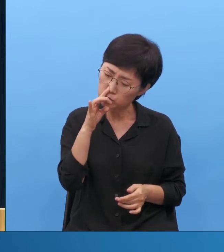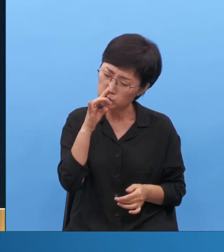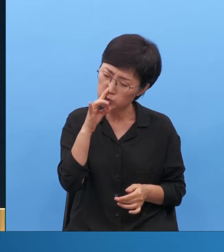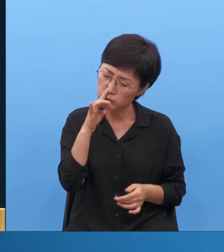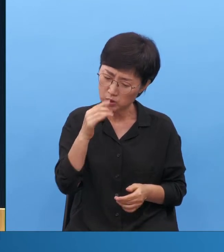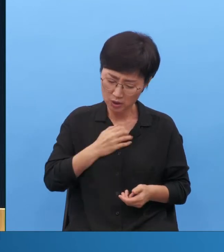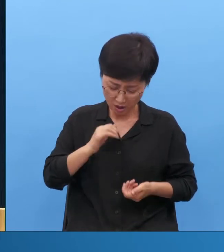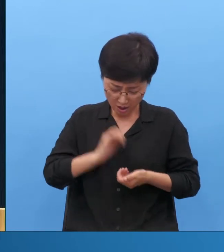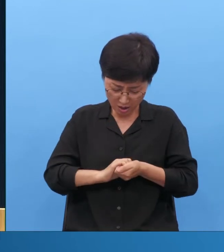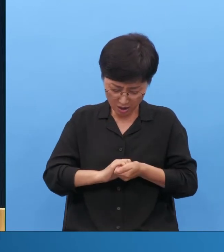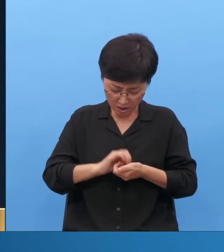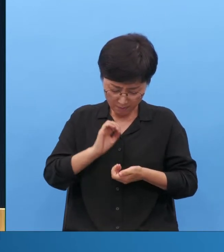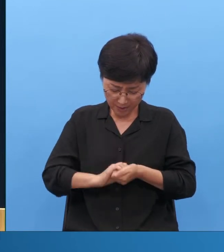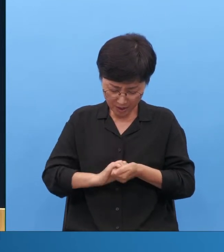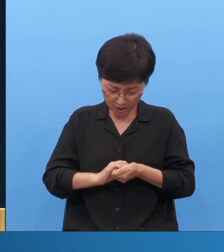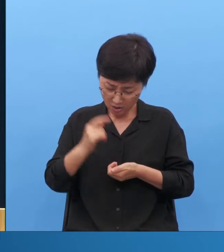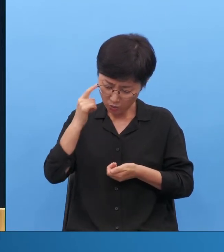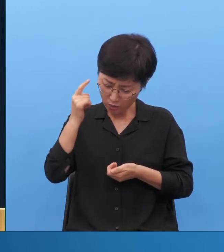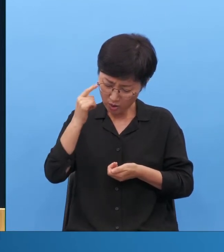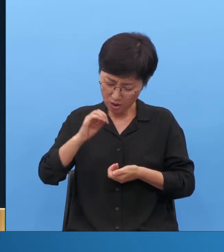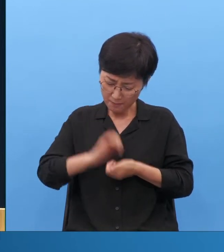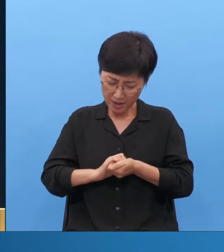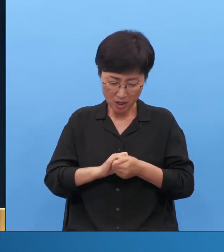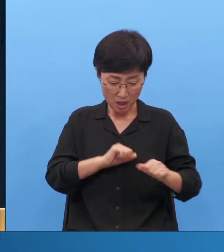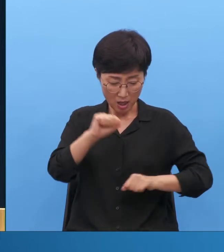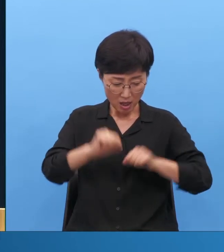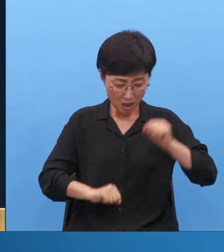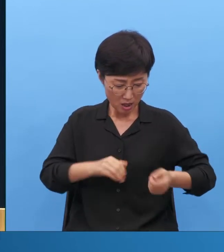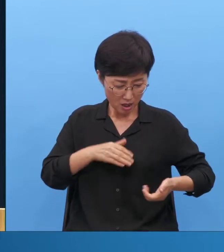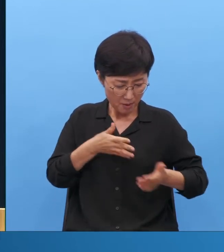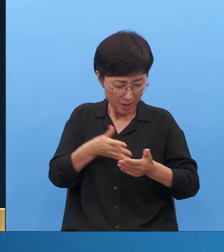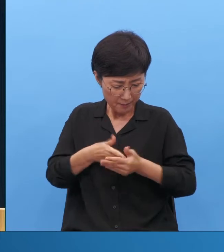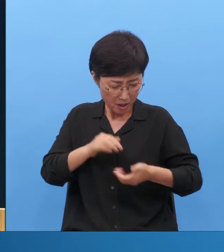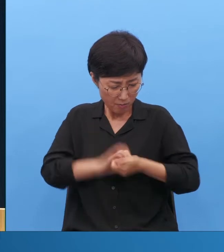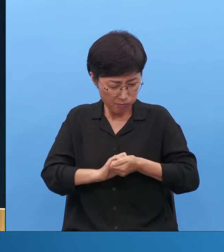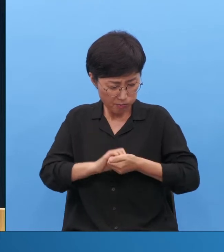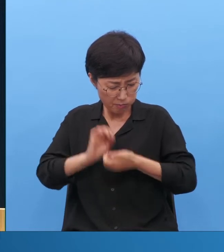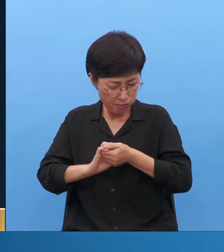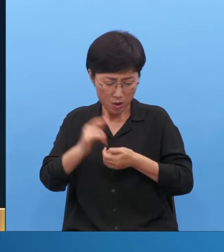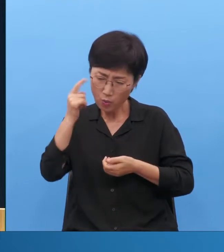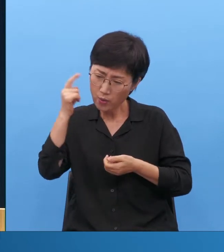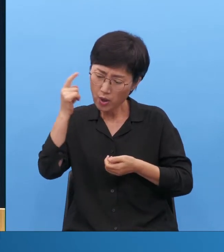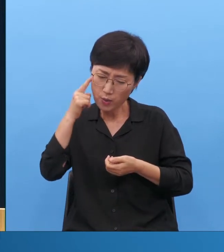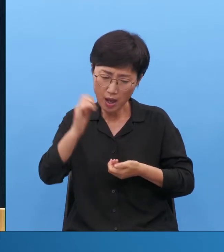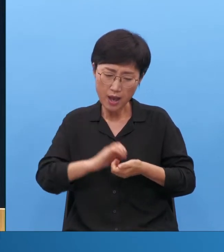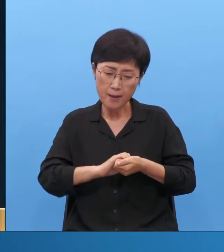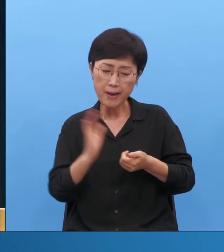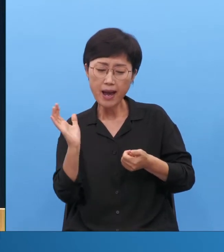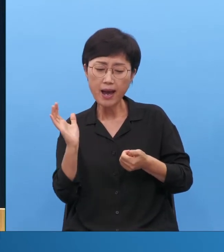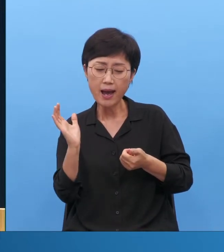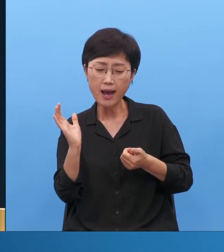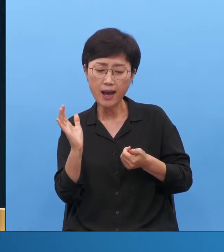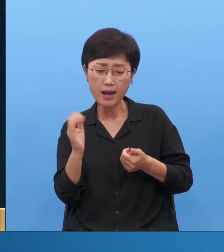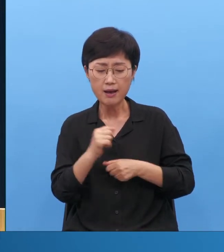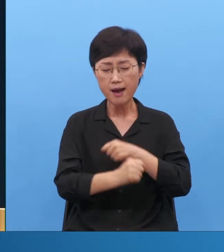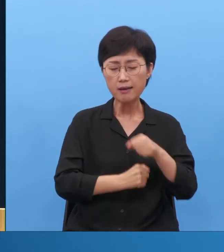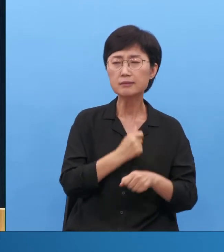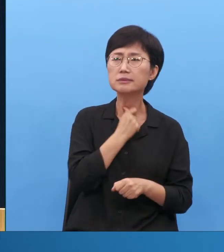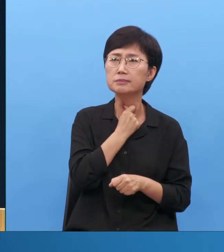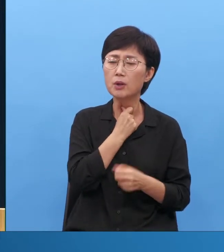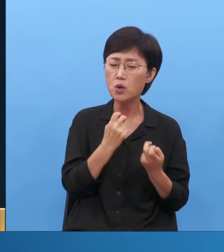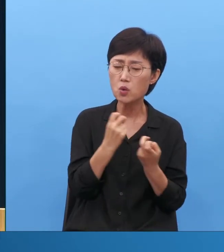한계가 왔느냐? Why am I facing my own limitations? 내가 어떻게 하면 이 한계에서 벗어날 수 있겠냐? How can I be free from these constraints?